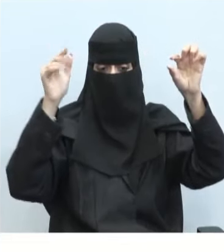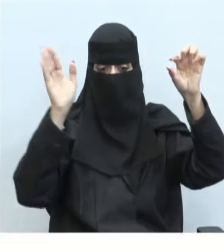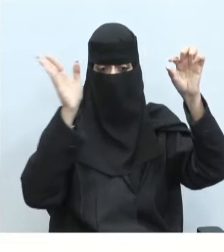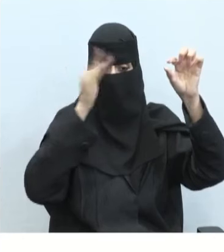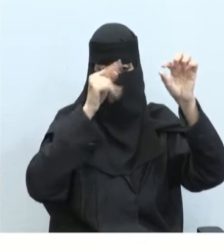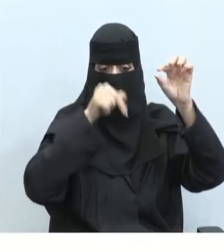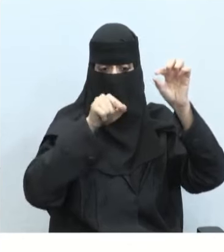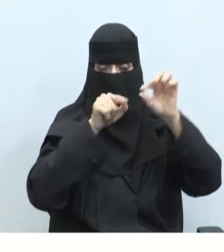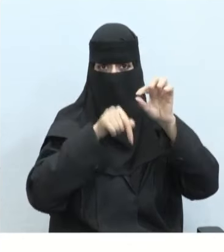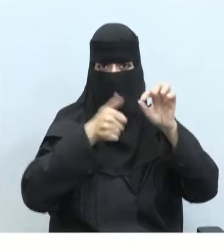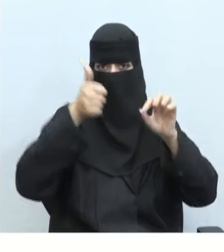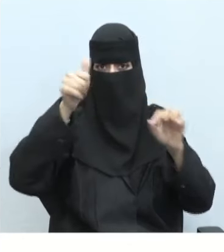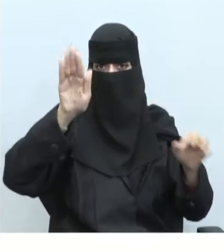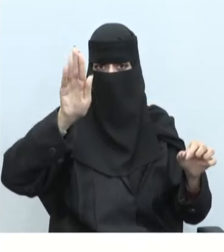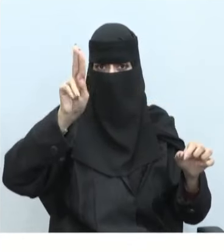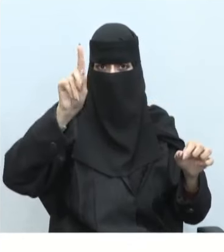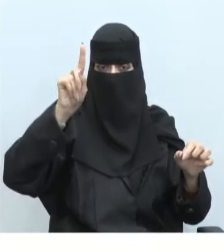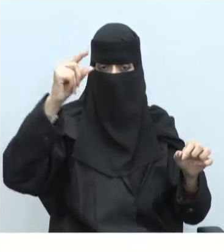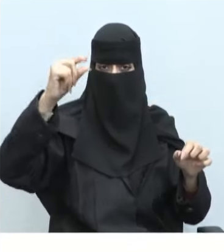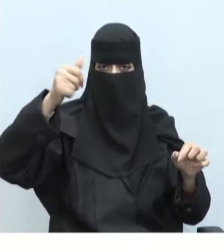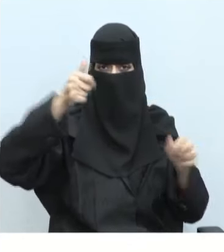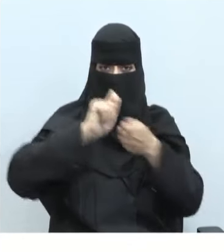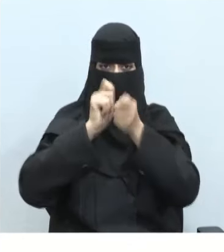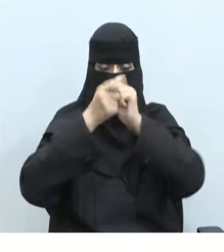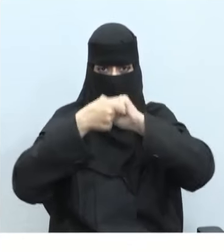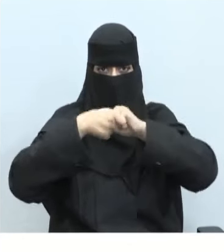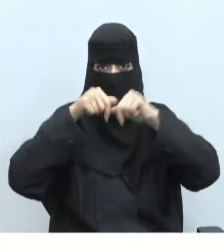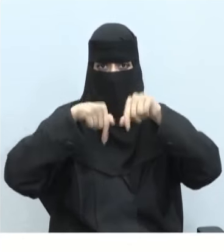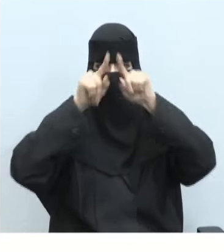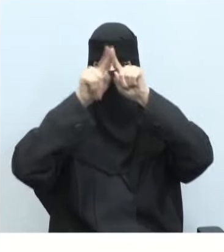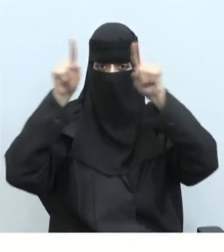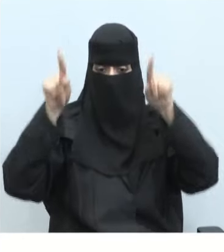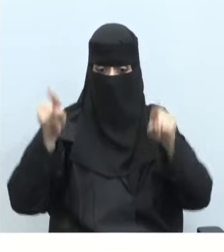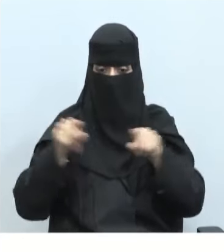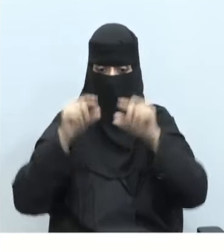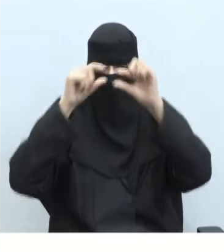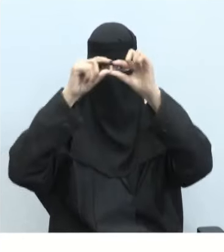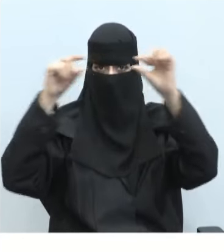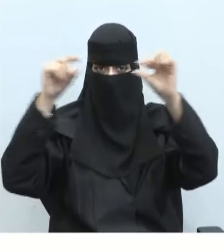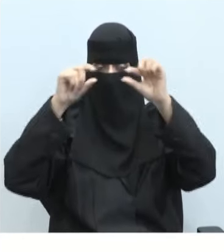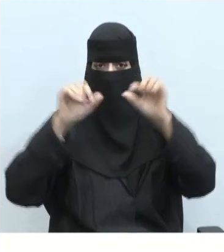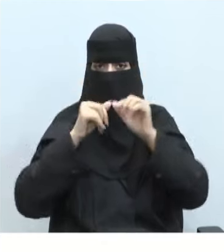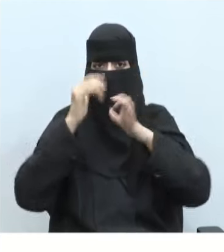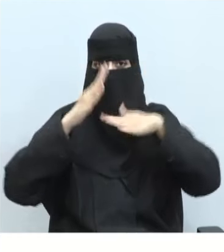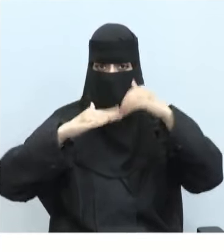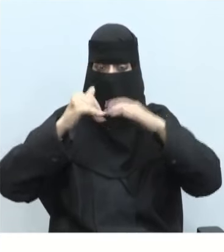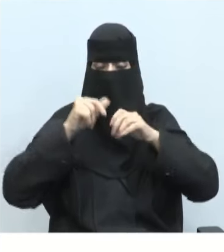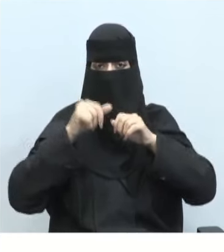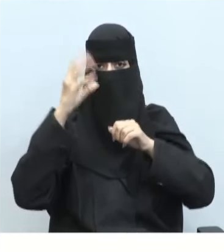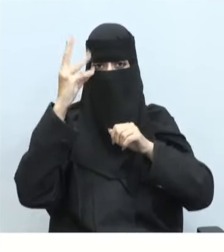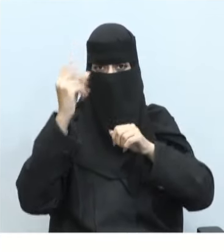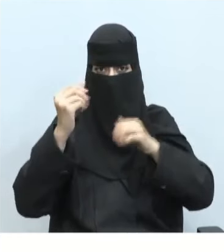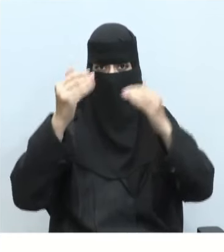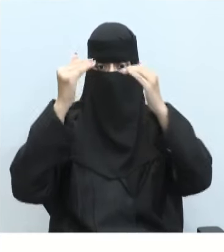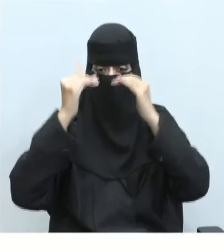الرئيسي ننقر على الامر استبدال ثم في التبويب استبدال نقوم بكتابه